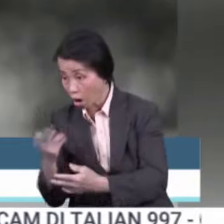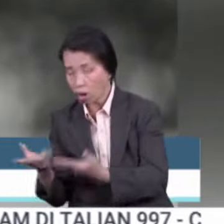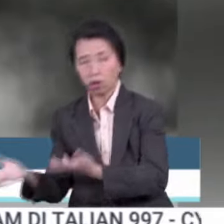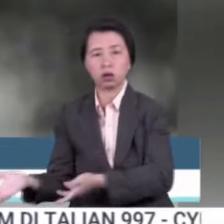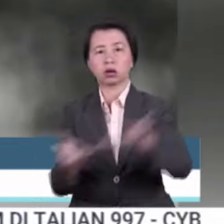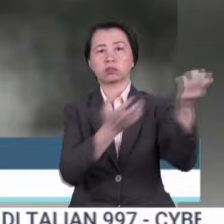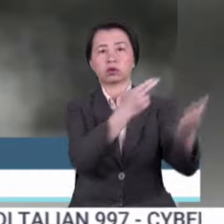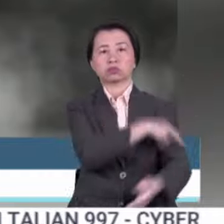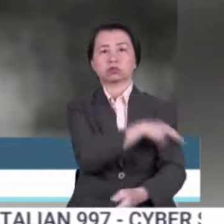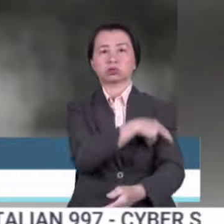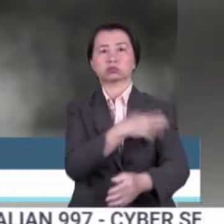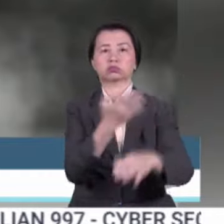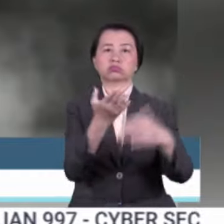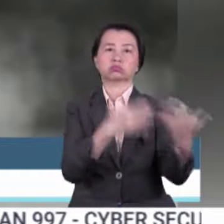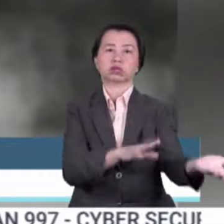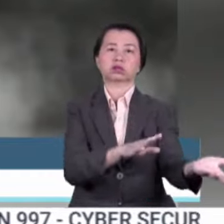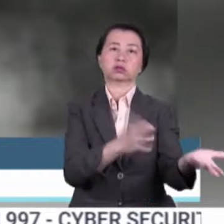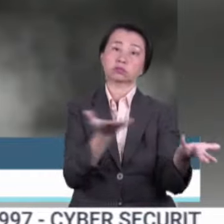tak ada.